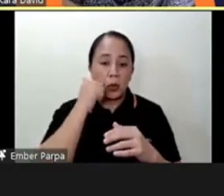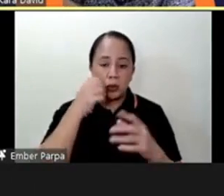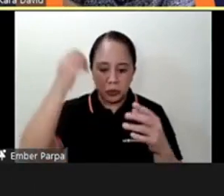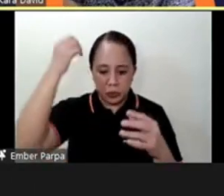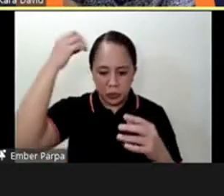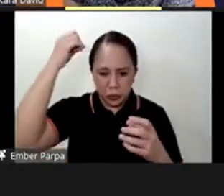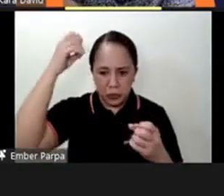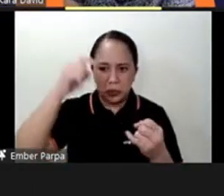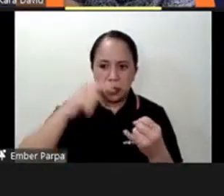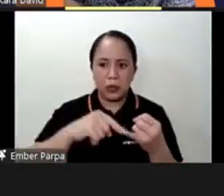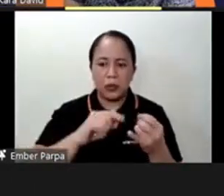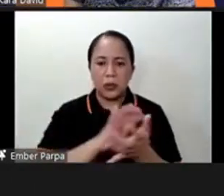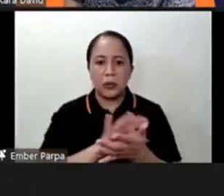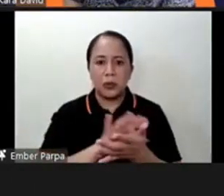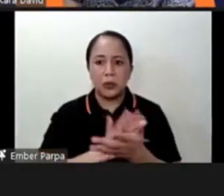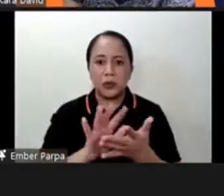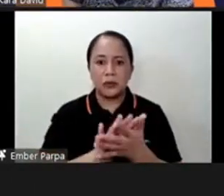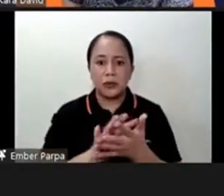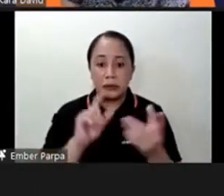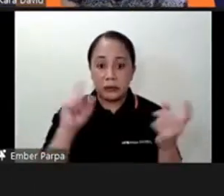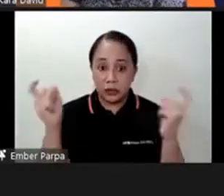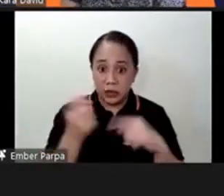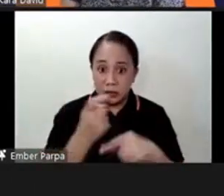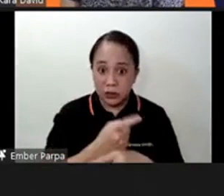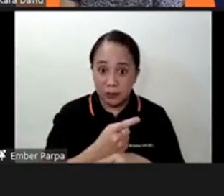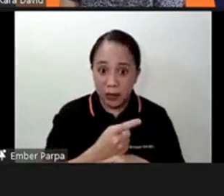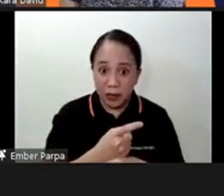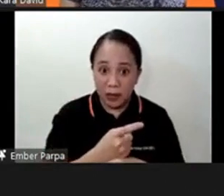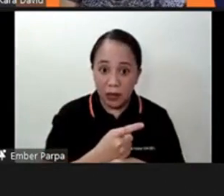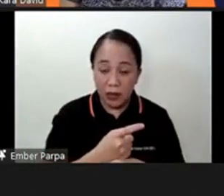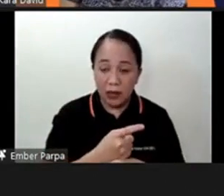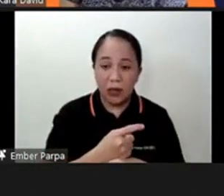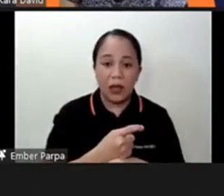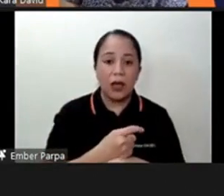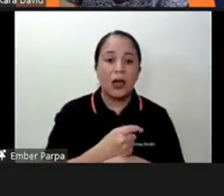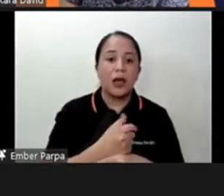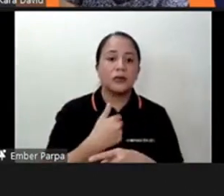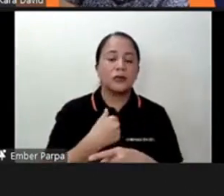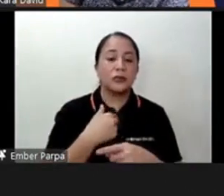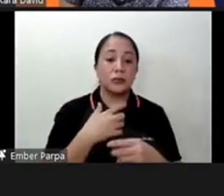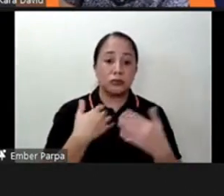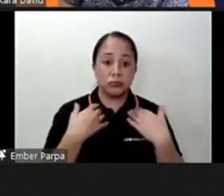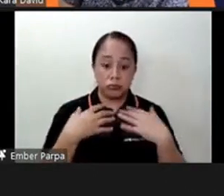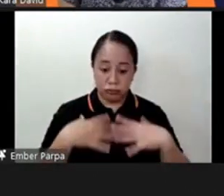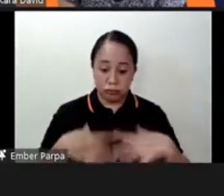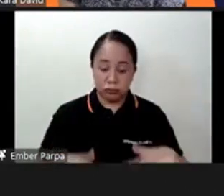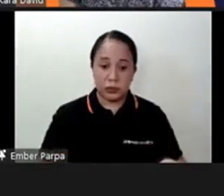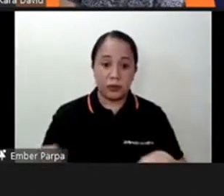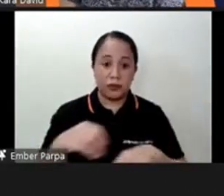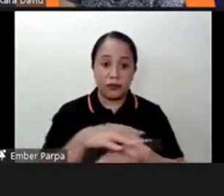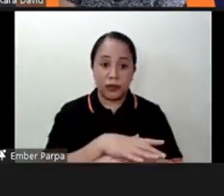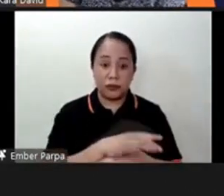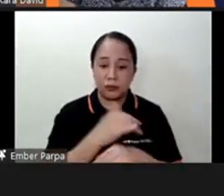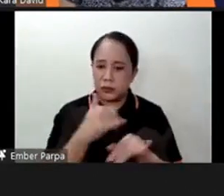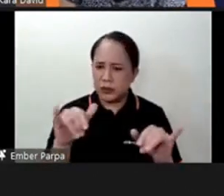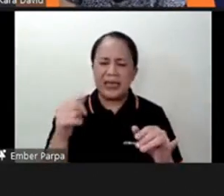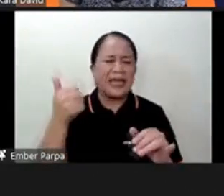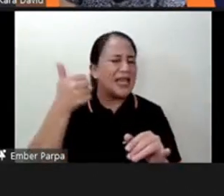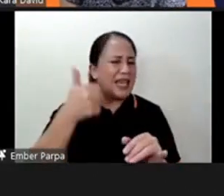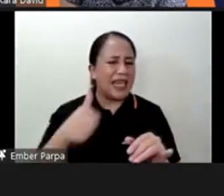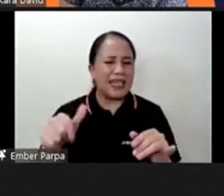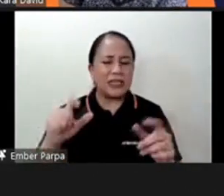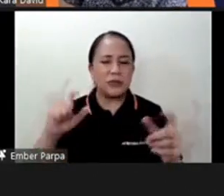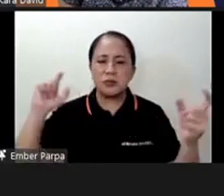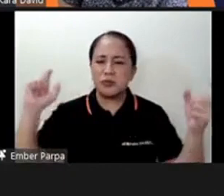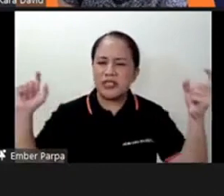yung hygiene. Yun, that's a change, di ba? That's a change. I mean, sabihin your hygiene has been affected as well. So, any major